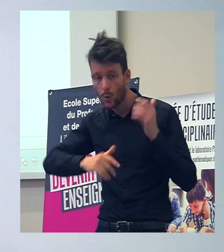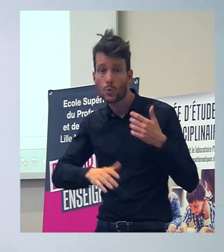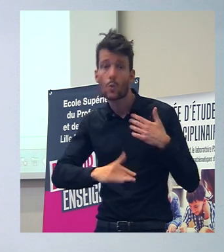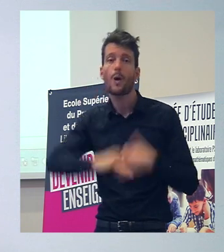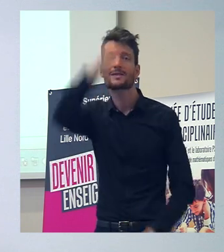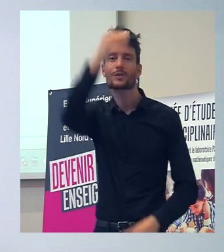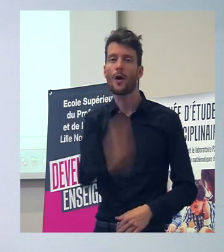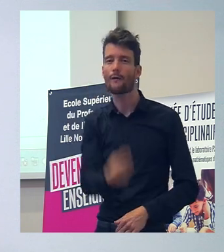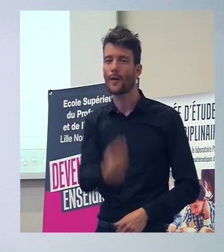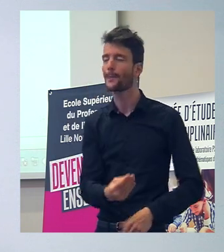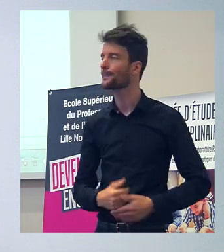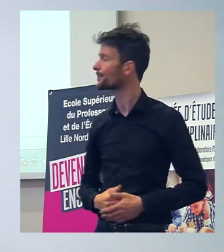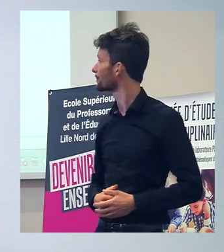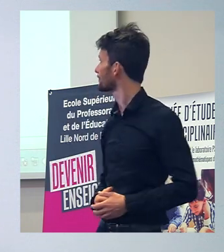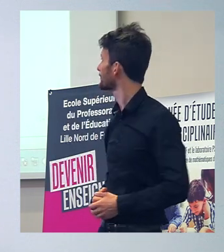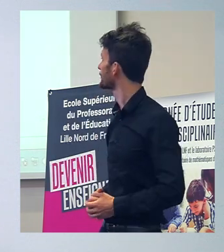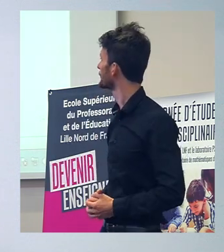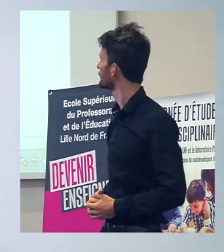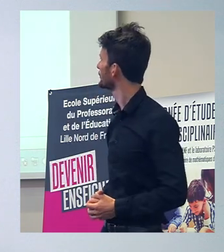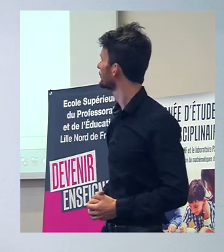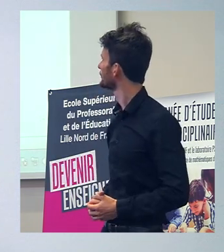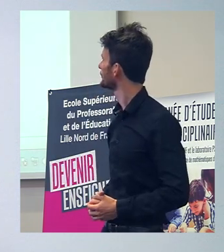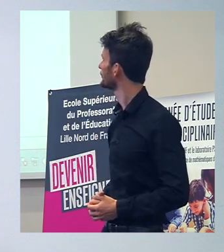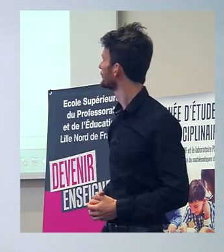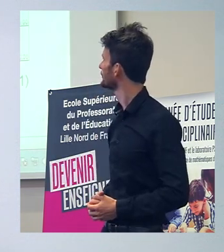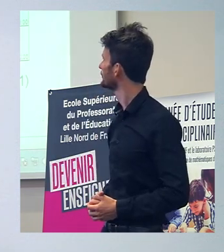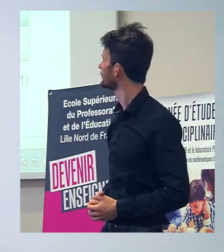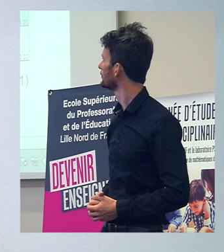Voilà. Donc, ça correspond...